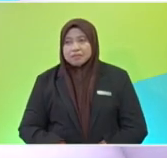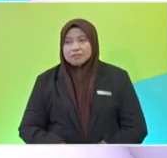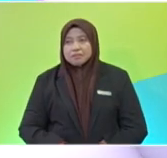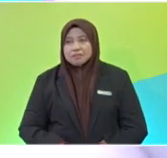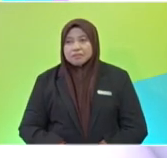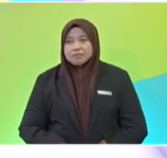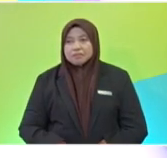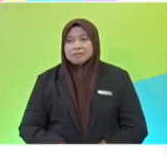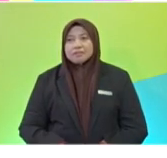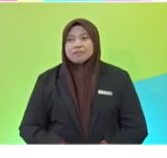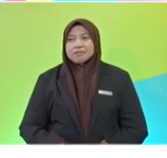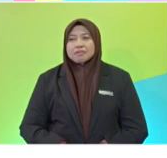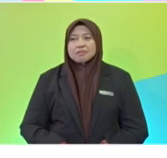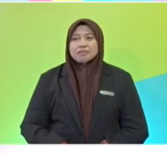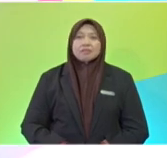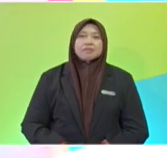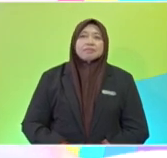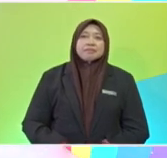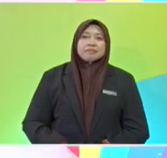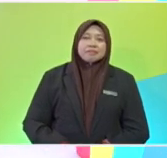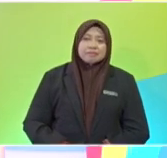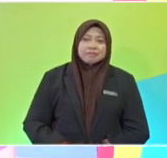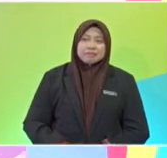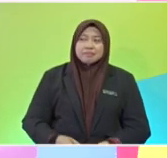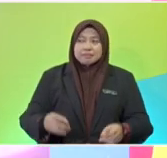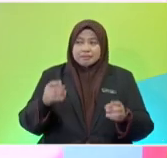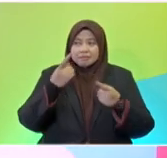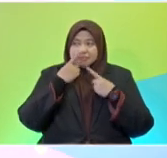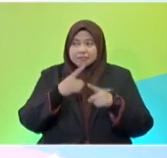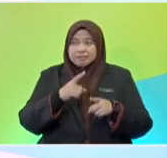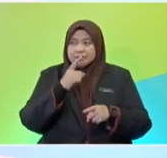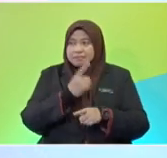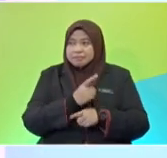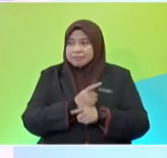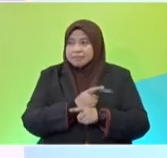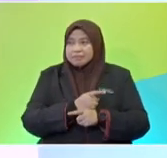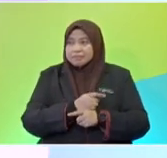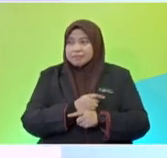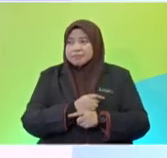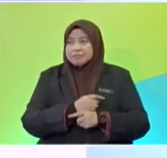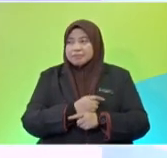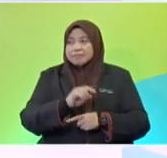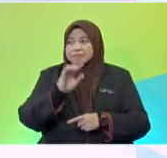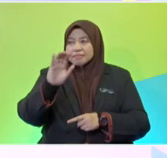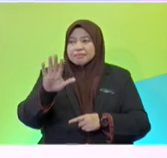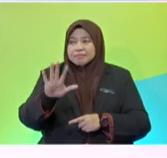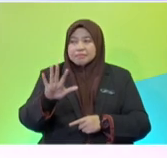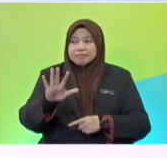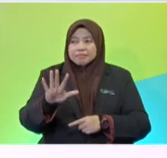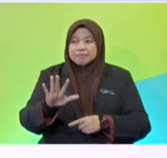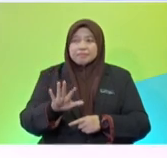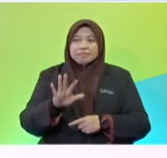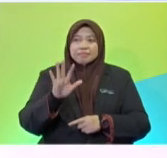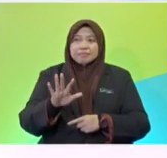baik untuk pengusaha jawabannya tepat I love pengusaha kita berikan lima Wow untuk